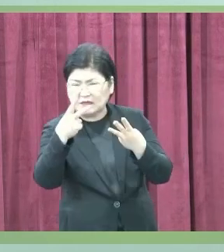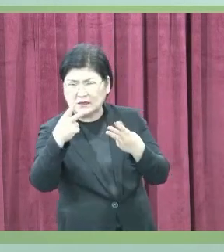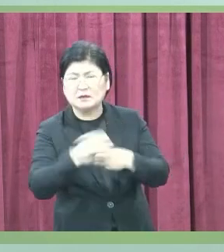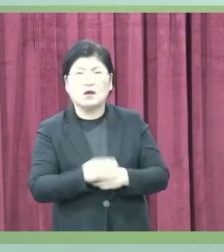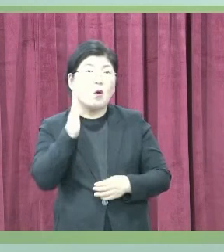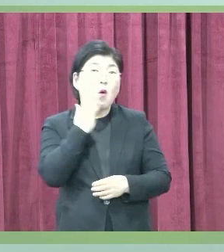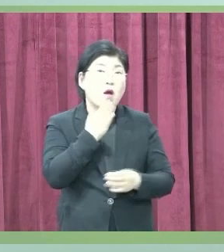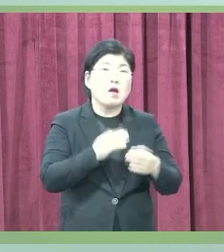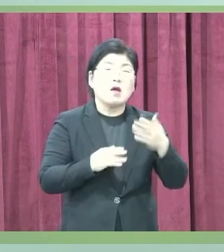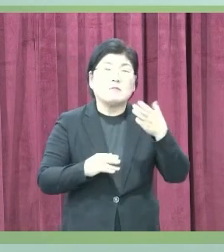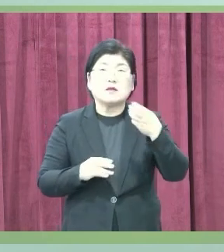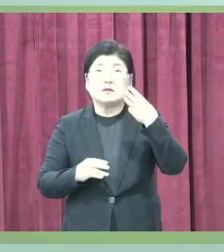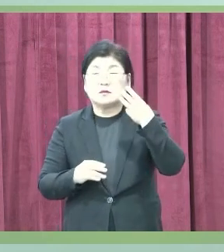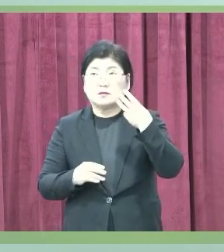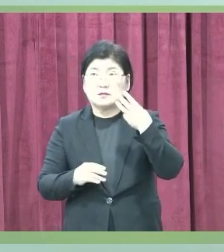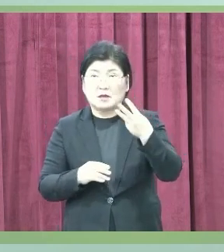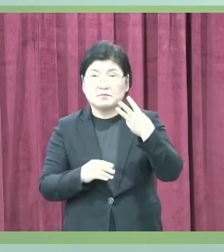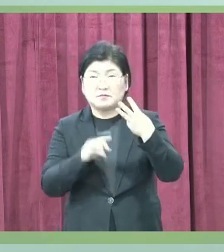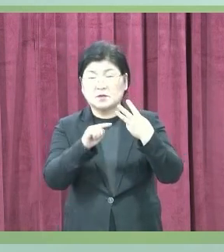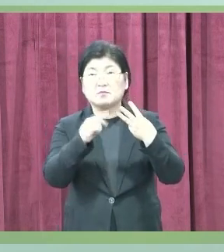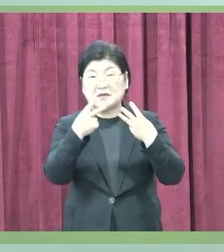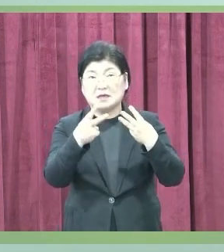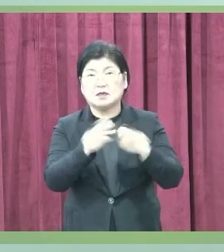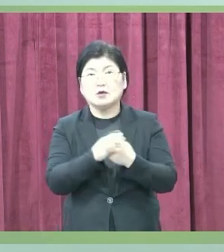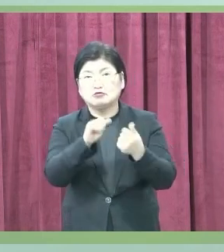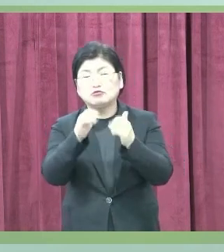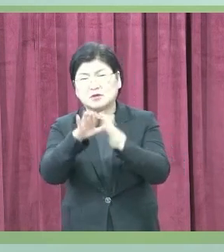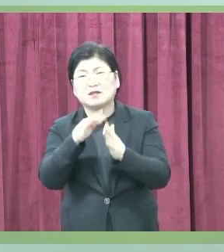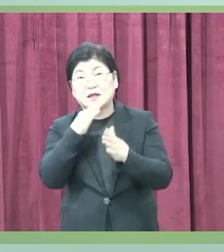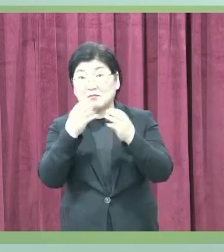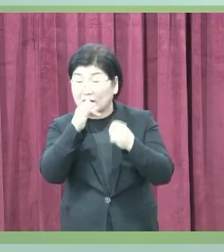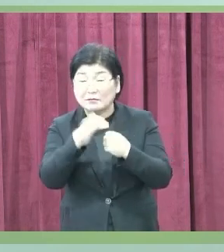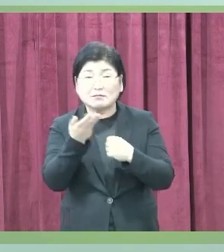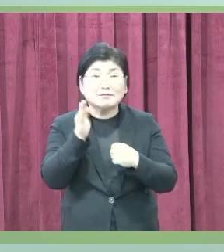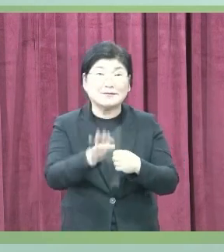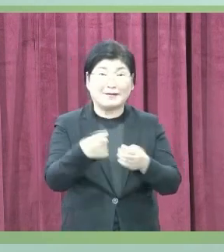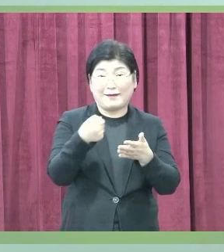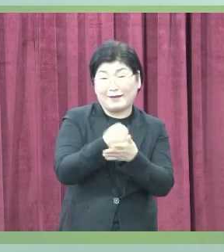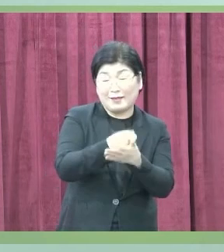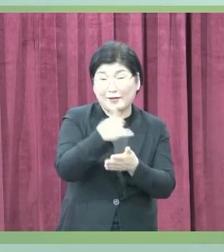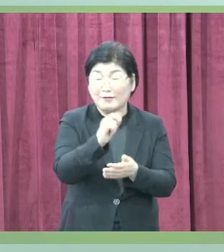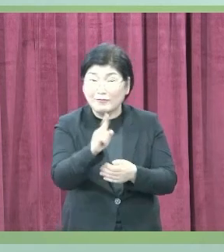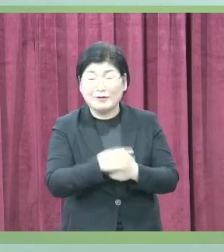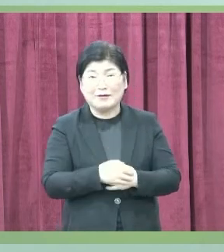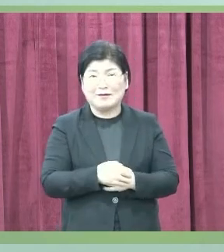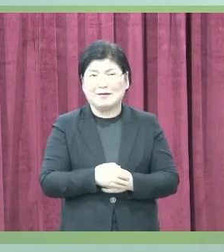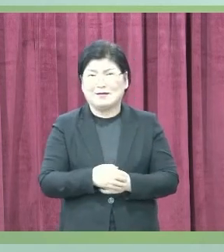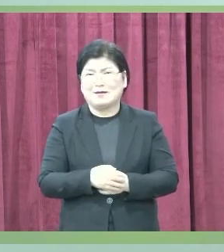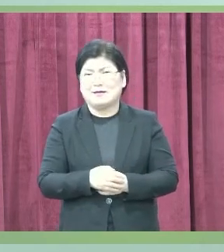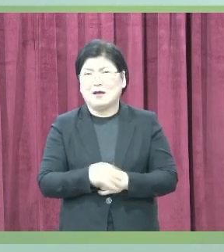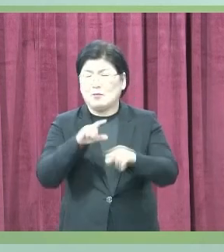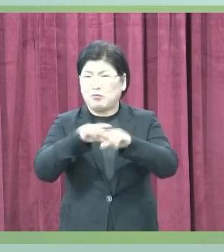청각은 84.1세로 사망시 평균 연령이 가장 높죠. 근데 아쉬운 건 지금 저희가 기대 여명,